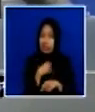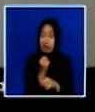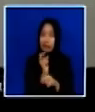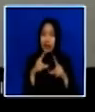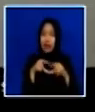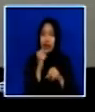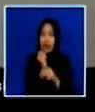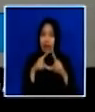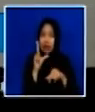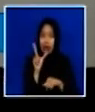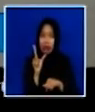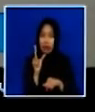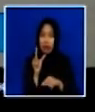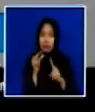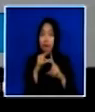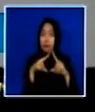panen